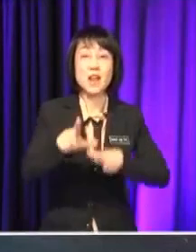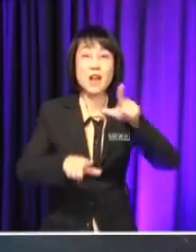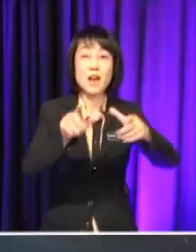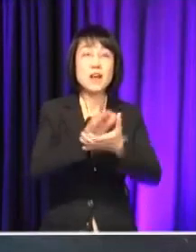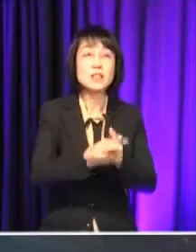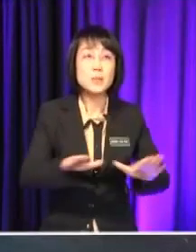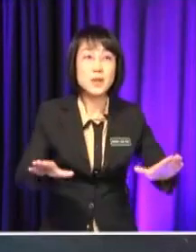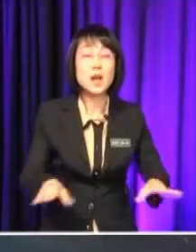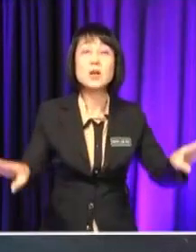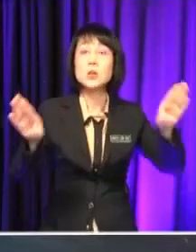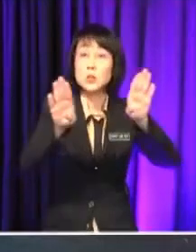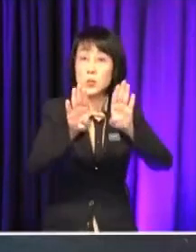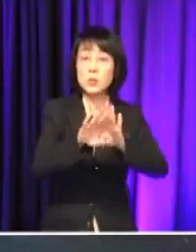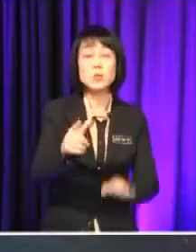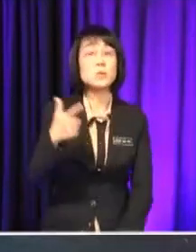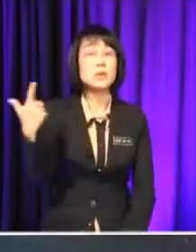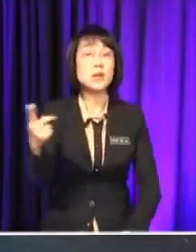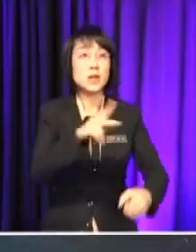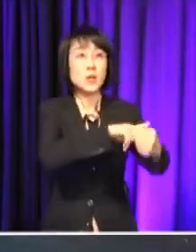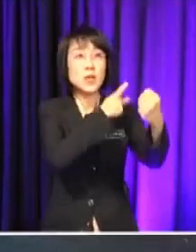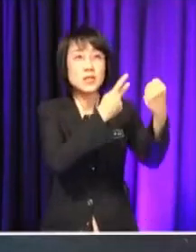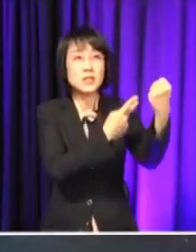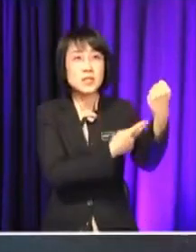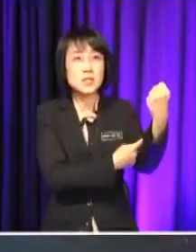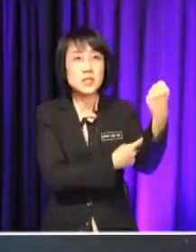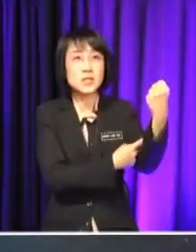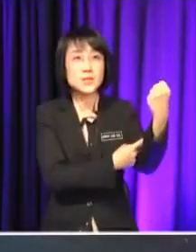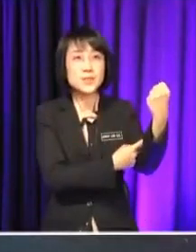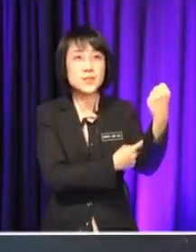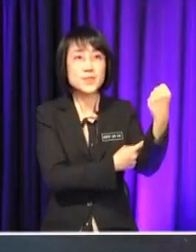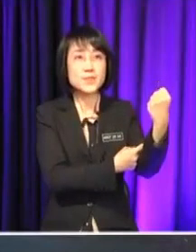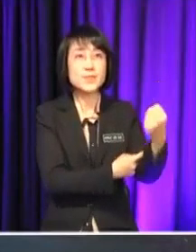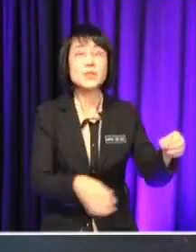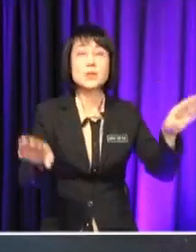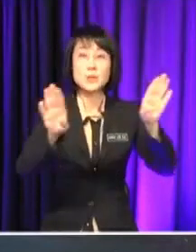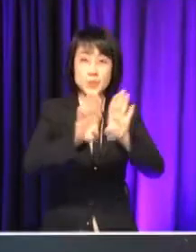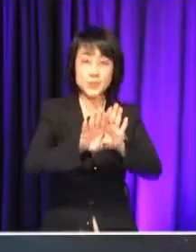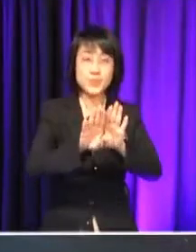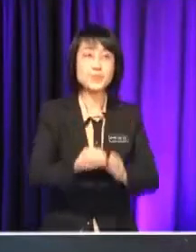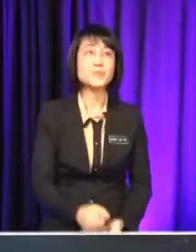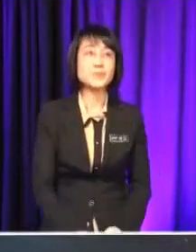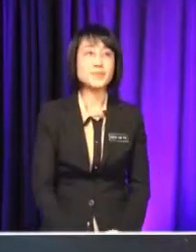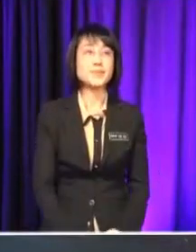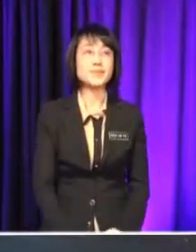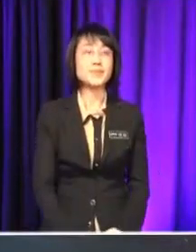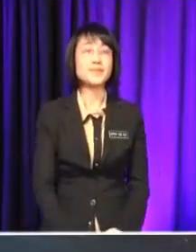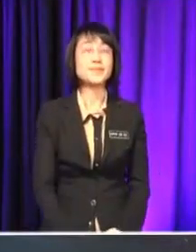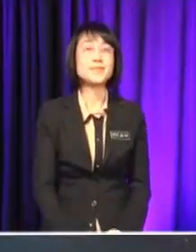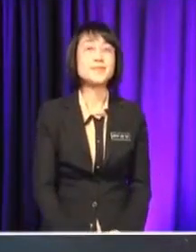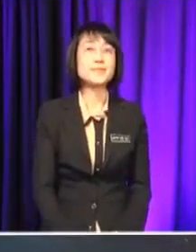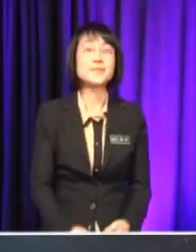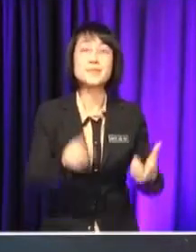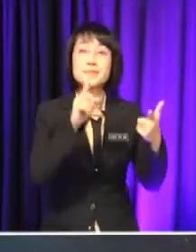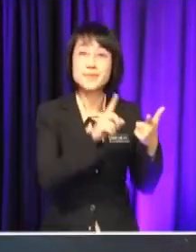tutup dulu bekal kuasa Oke boleh Oke senang aja Oke Betul Oke kita tutup oke